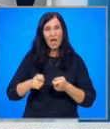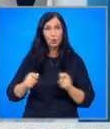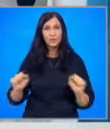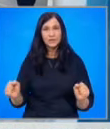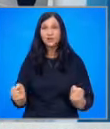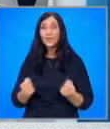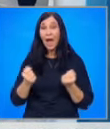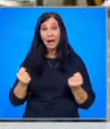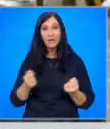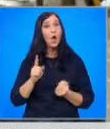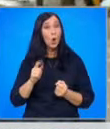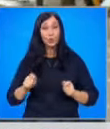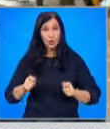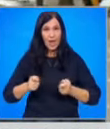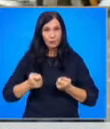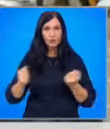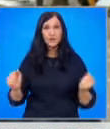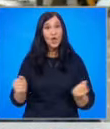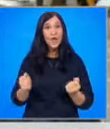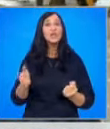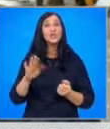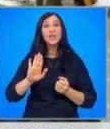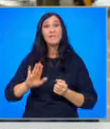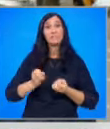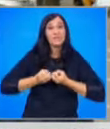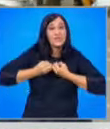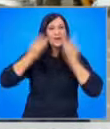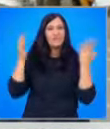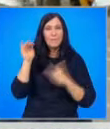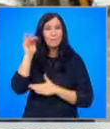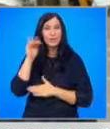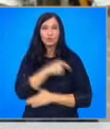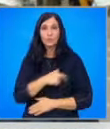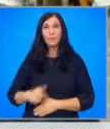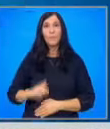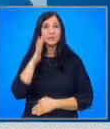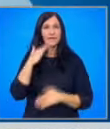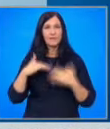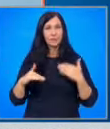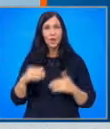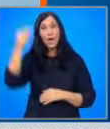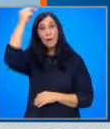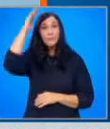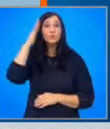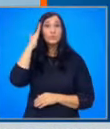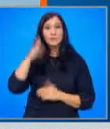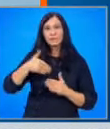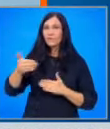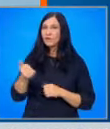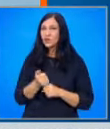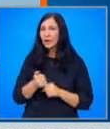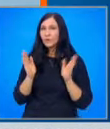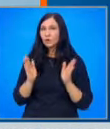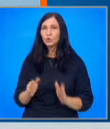акт, който терористичен акт ще взриви бъдещето на Република Северна Македония. Българското министерство на външните